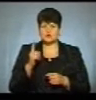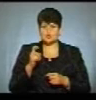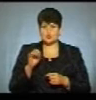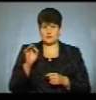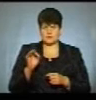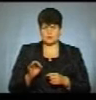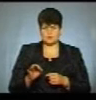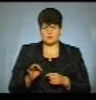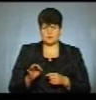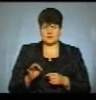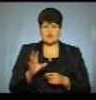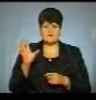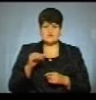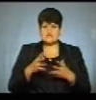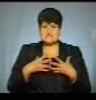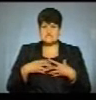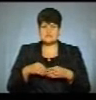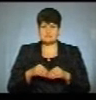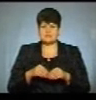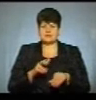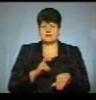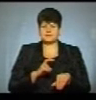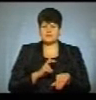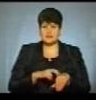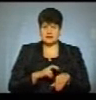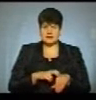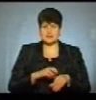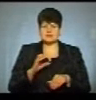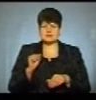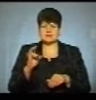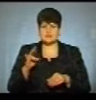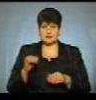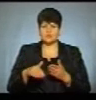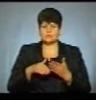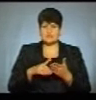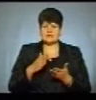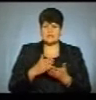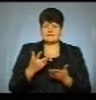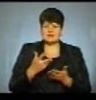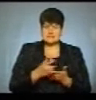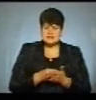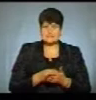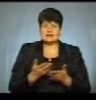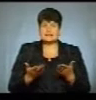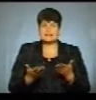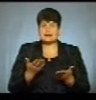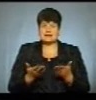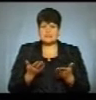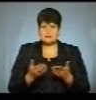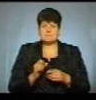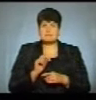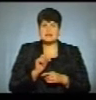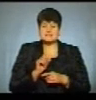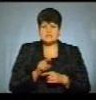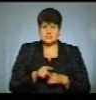100%. Всі сімейні лікарі, в центрах первинно-медико-санітарної допомоги є вакцини, які безпосередньо